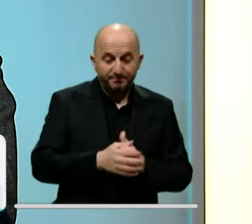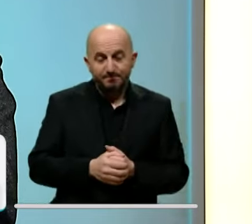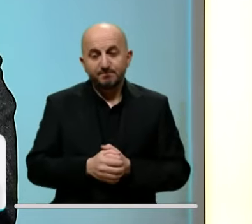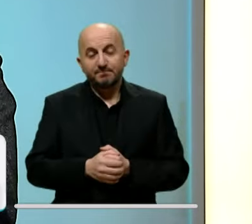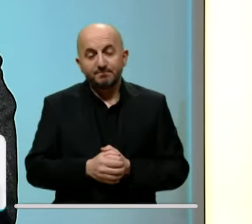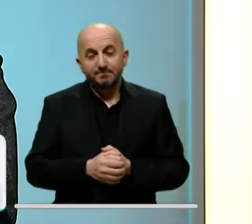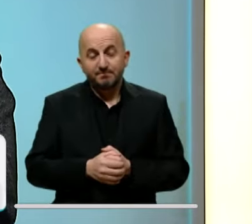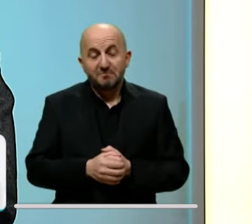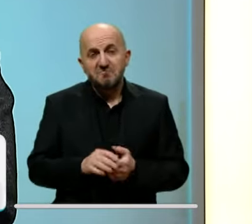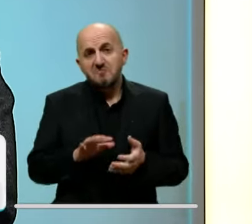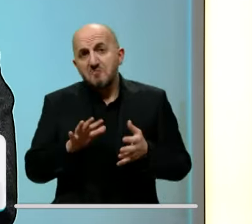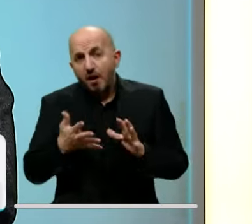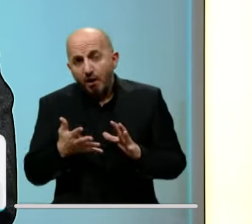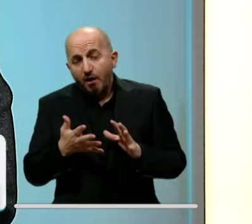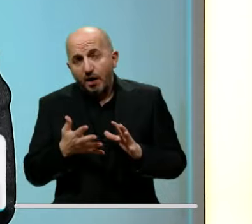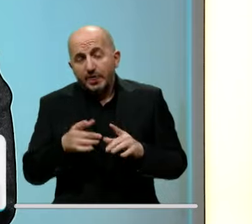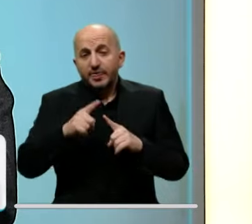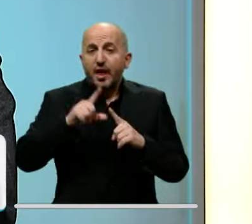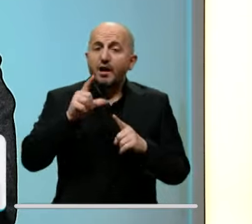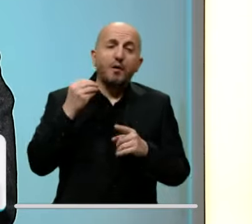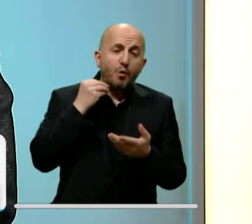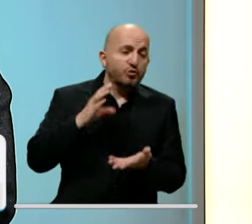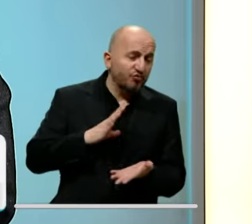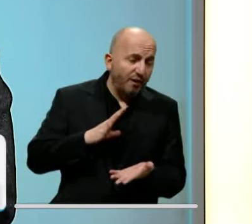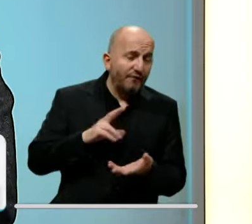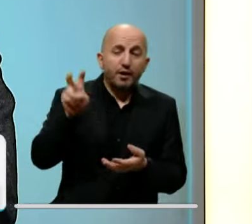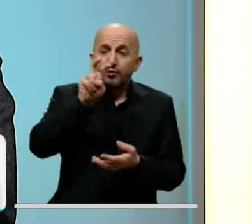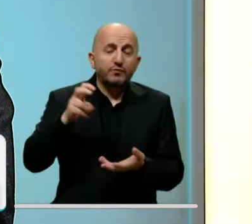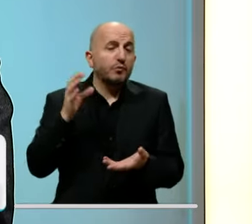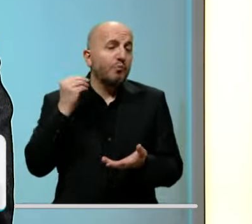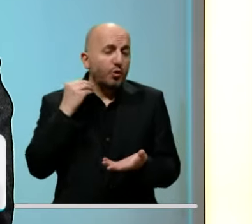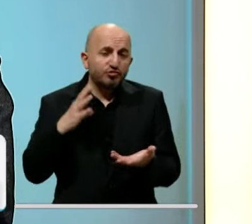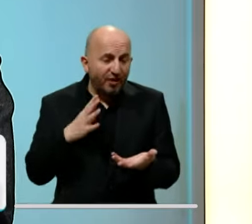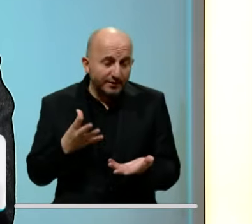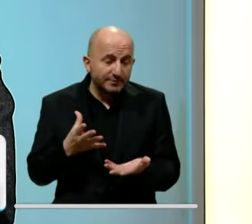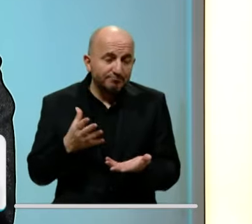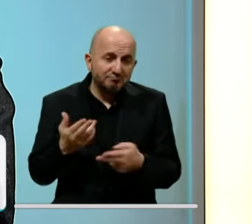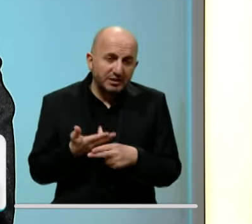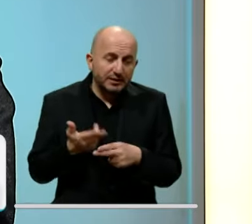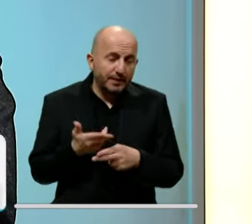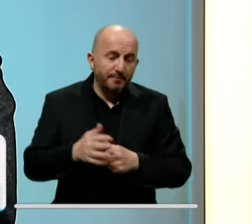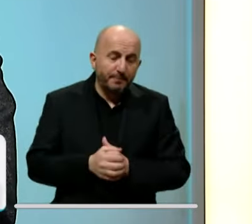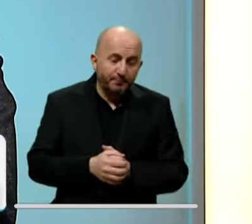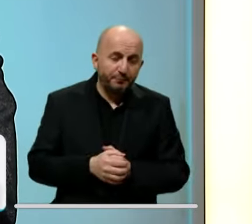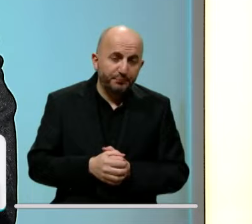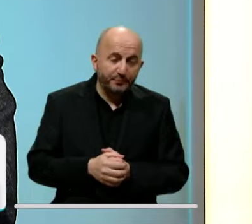Eee ya da TL borcu var veya döviz borcu var Eee benim size